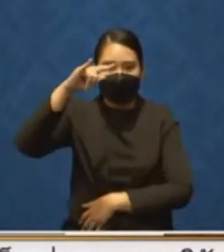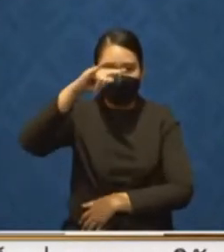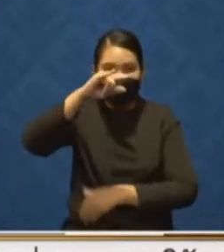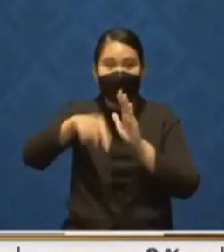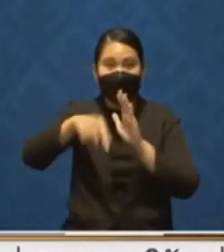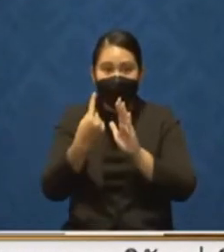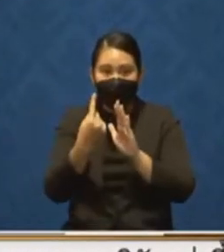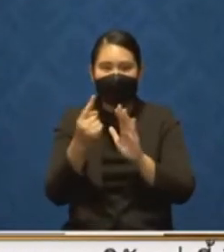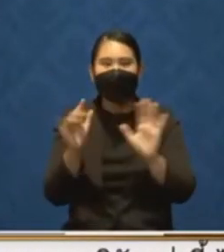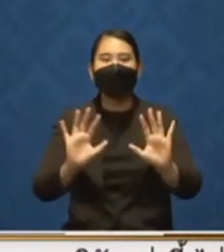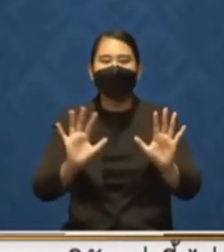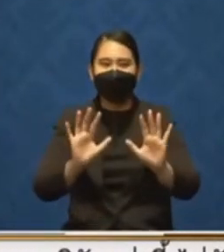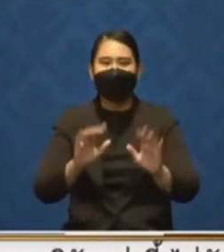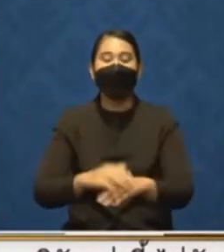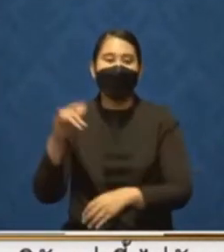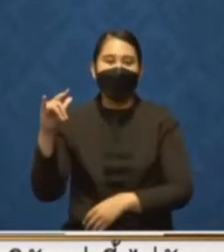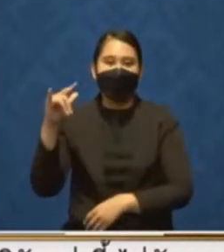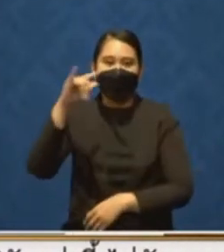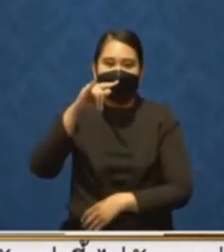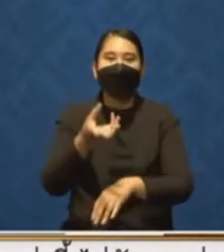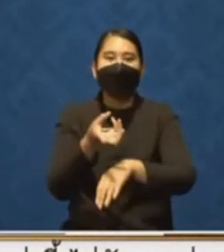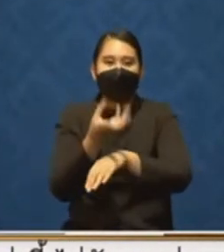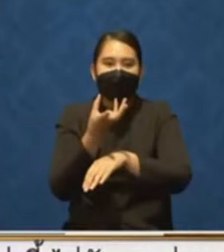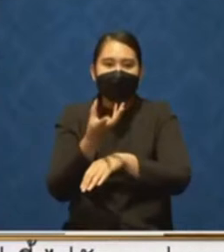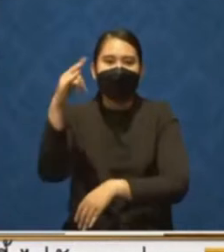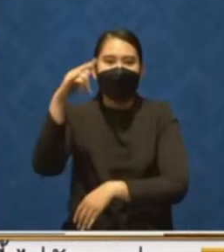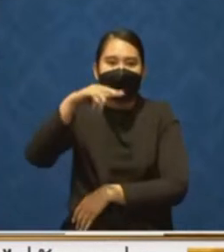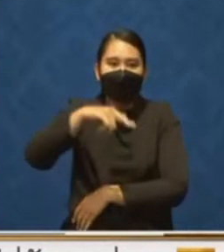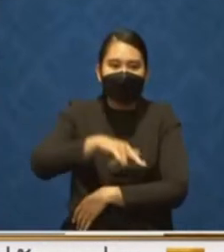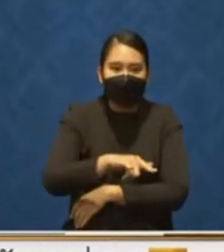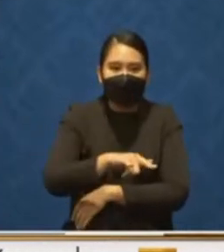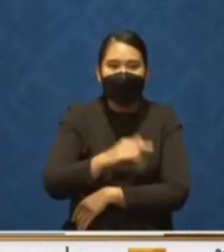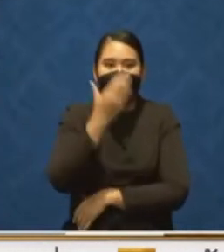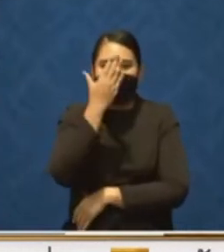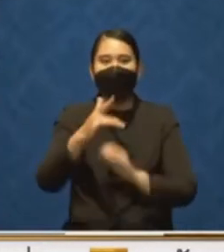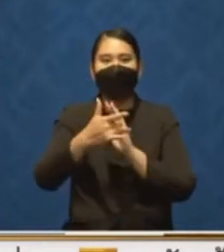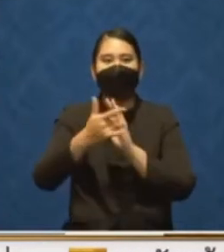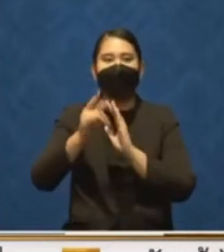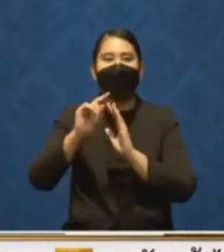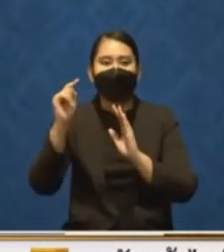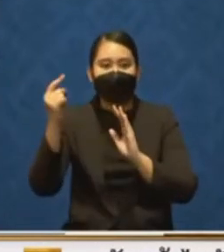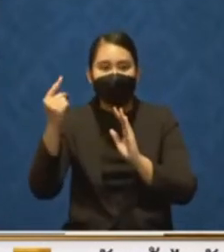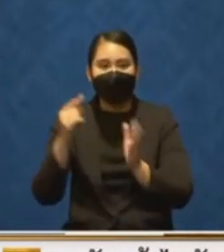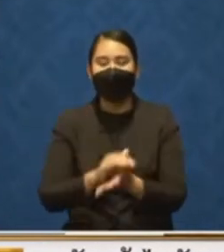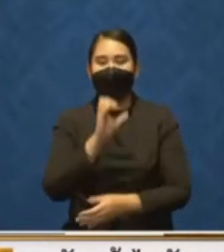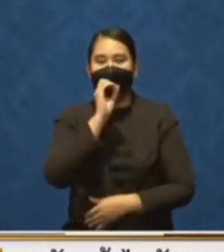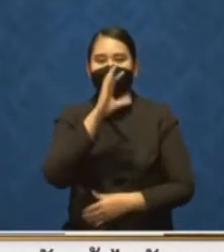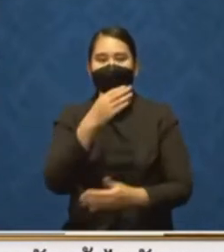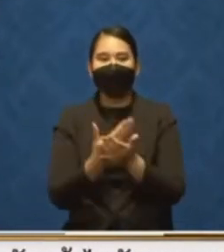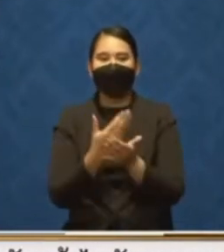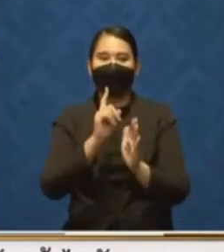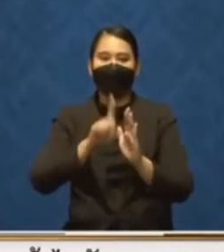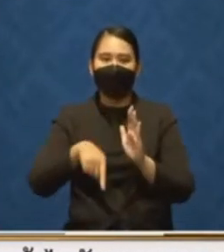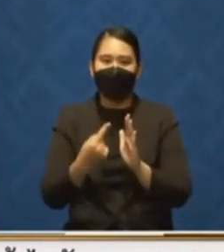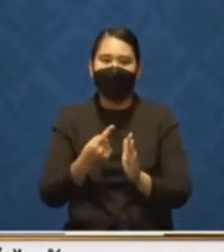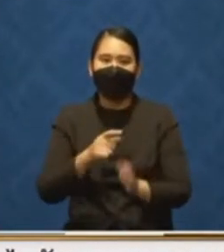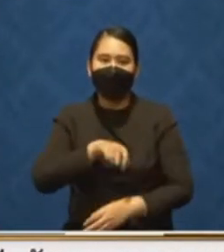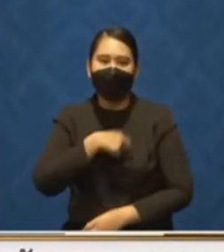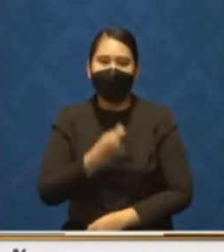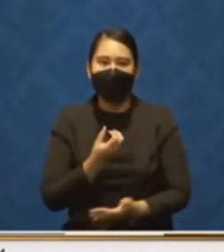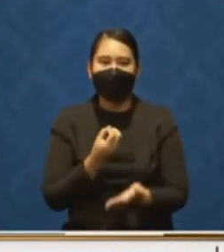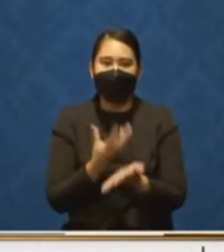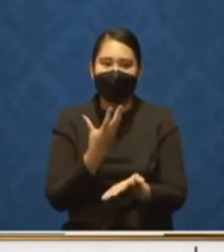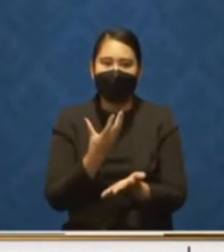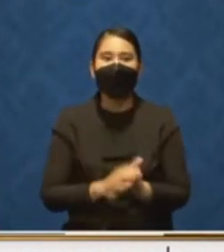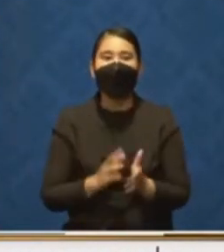มันขึ้นไปเป็นแป๊บเดียวก็ตกแล้วนะเพราะว่ามันมีพื้นที่ทันสมัยนะครับท่านบอกว่าใครจ่ายรายชั่วโมงมันแพงเกินไปเข้า